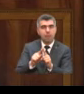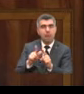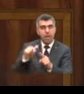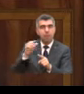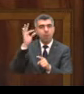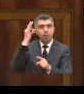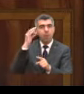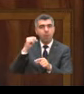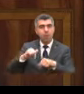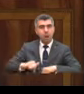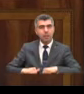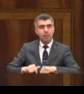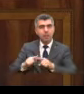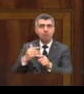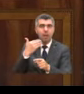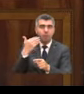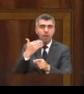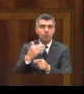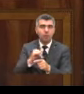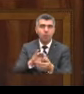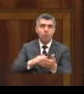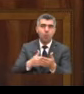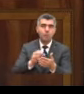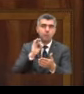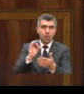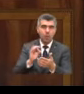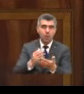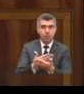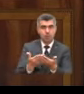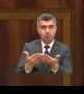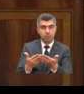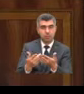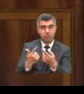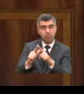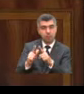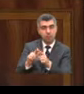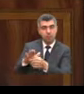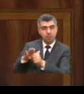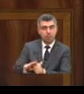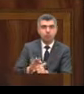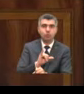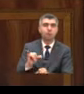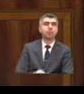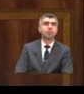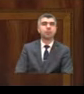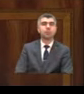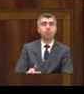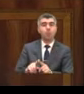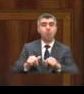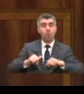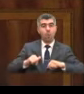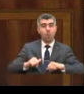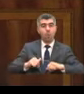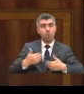يتوضع ليه حد. باقا من التسييس ديال القطاع مقابل انه افساده على المستوى المالي. بالنسبه للاشخاص